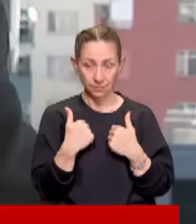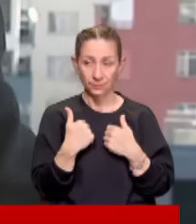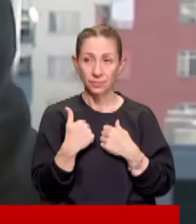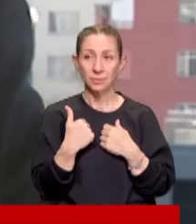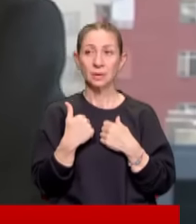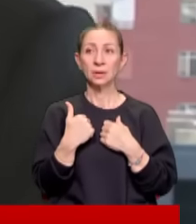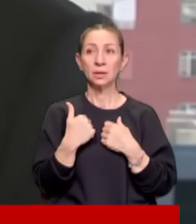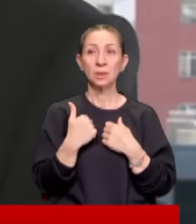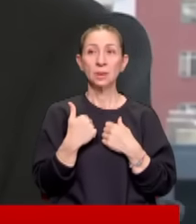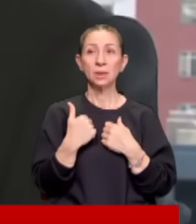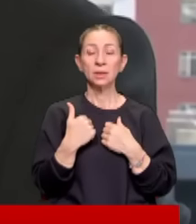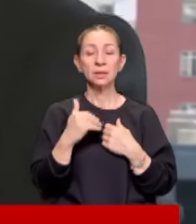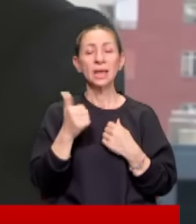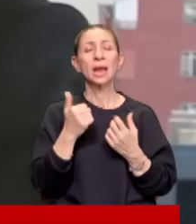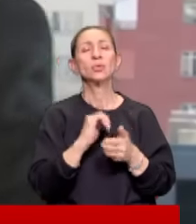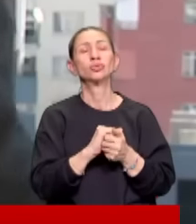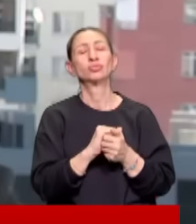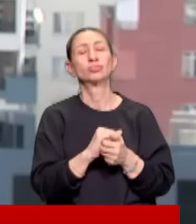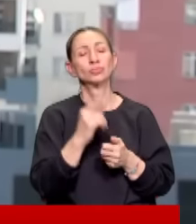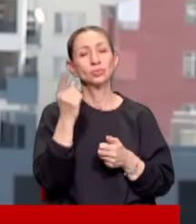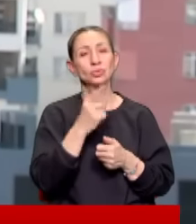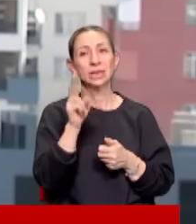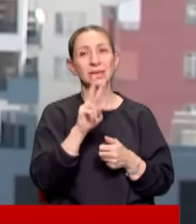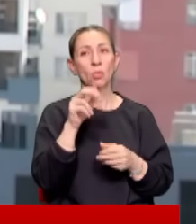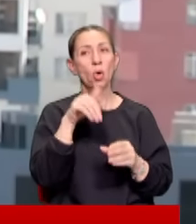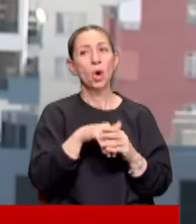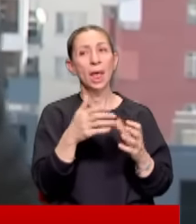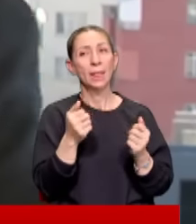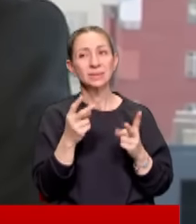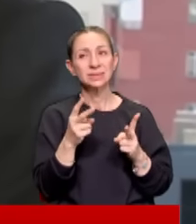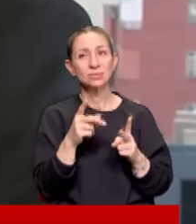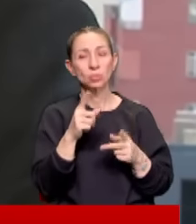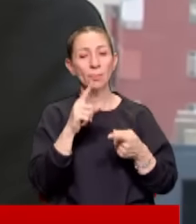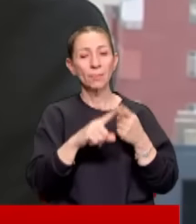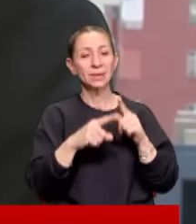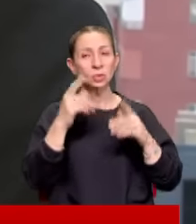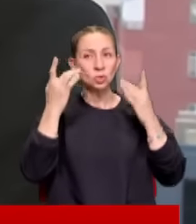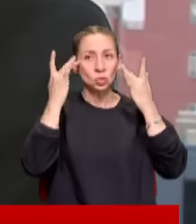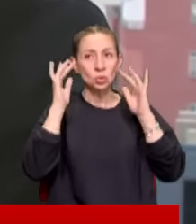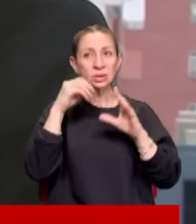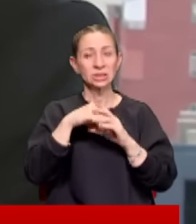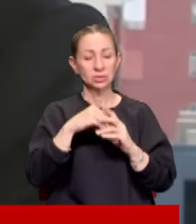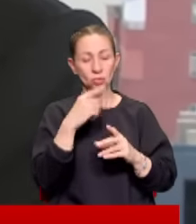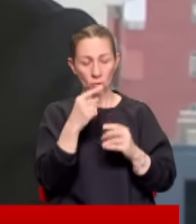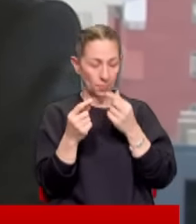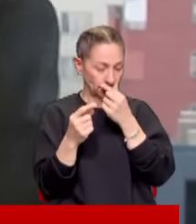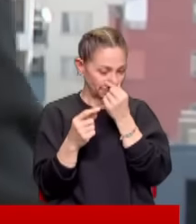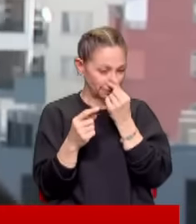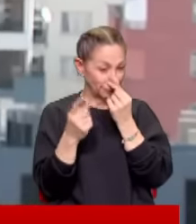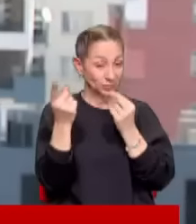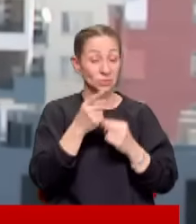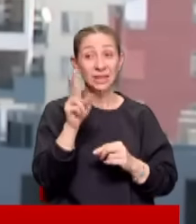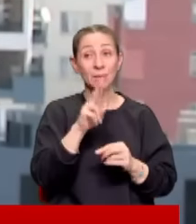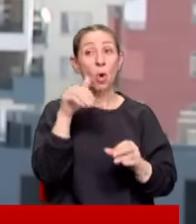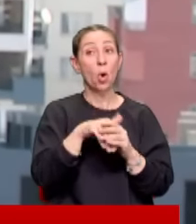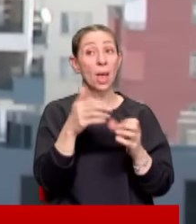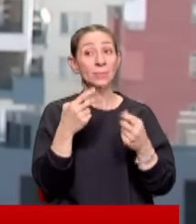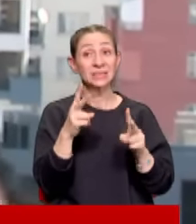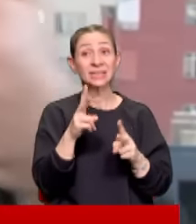Düzeltilebilir buluyorsunuz bir yandan da. Değerli dostum yani %20 oy alabilirsiniz. Bu bir siyasi parti kültürü açısından ifade ediyorum. %20 oy